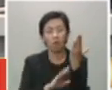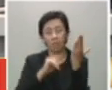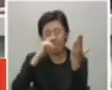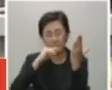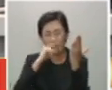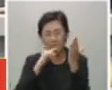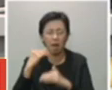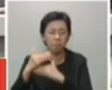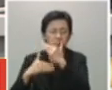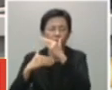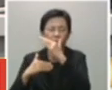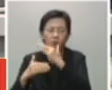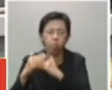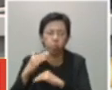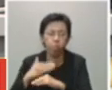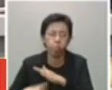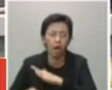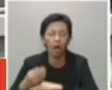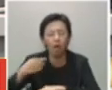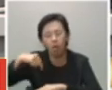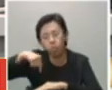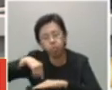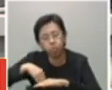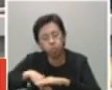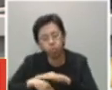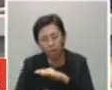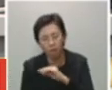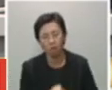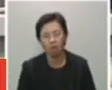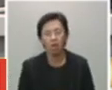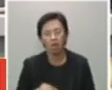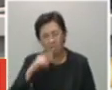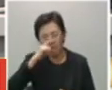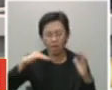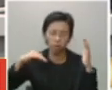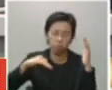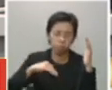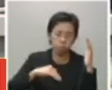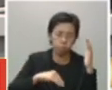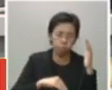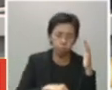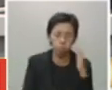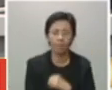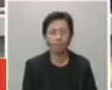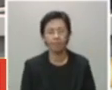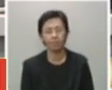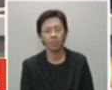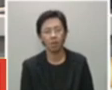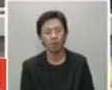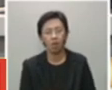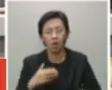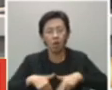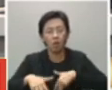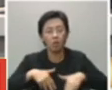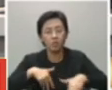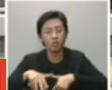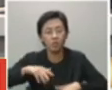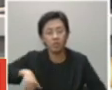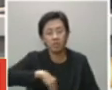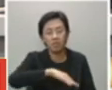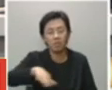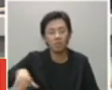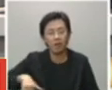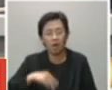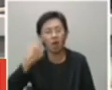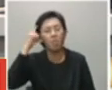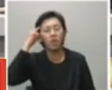หวลึกลงไปเรื่อยๆล้าหลังไปเรื่อยๆคนปกติเขาไม่